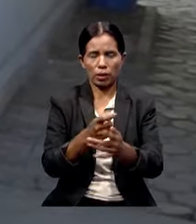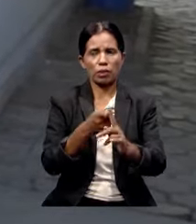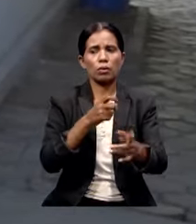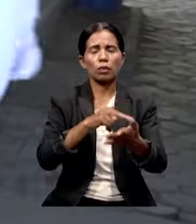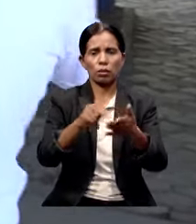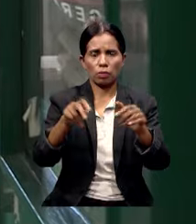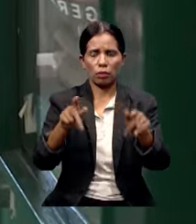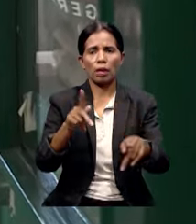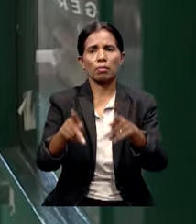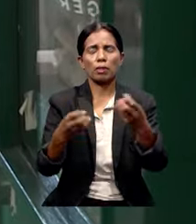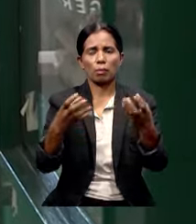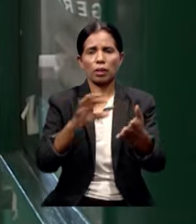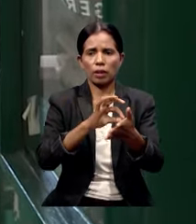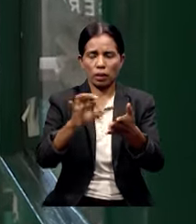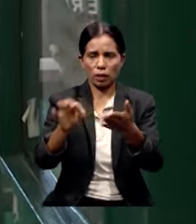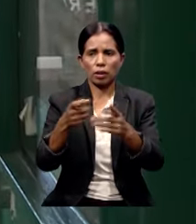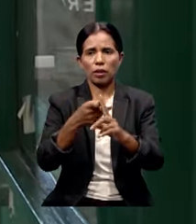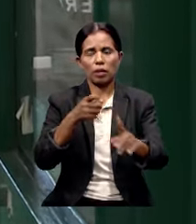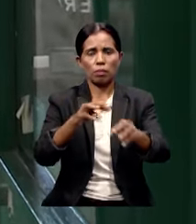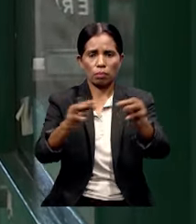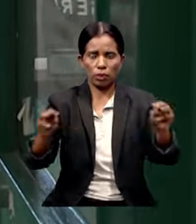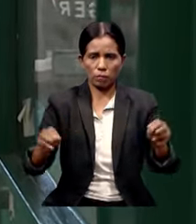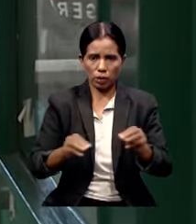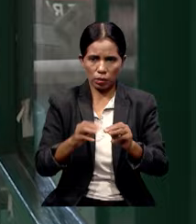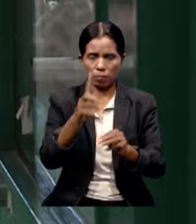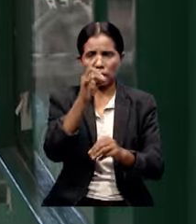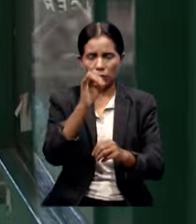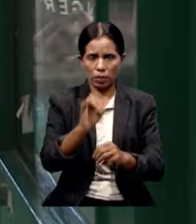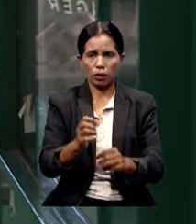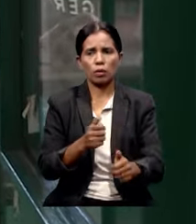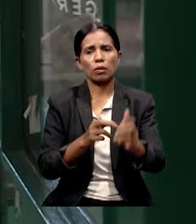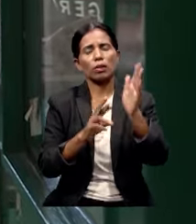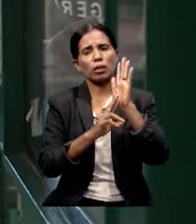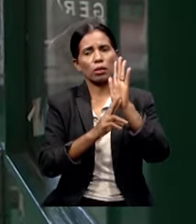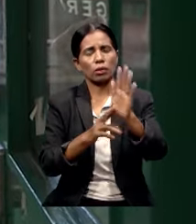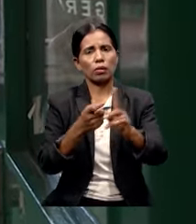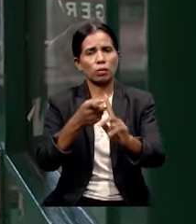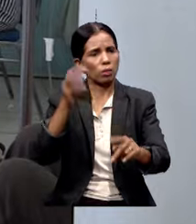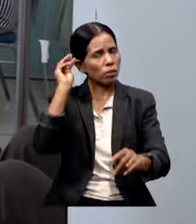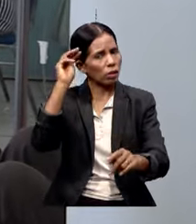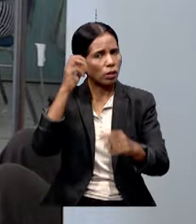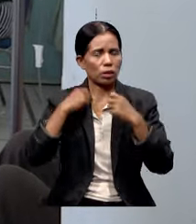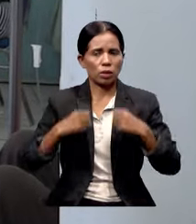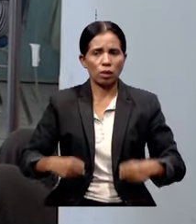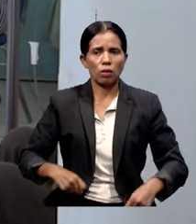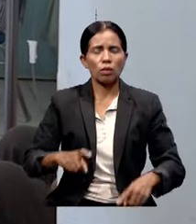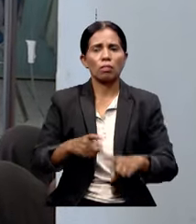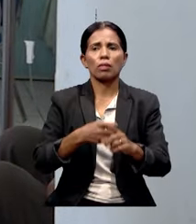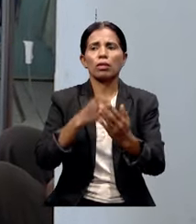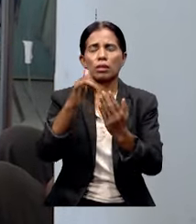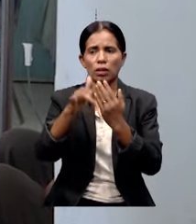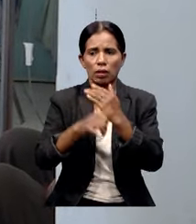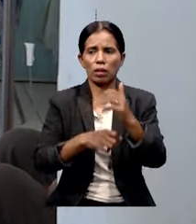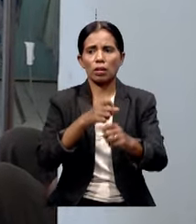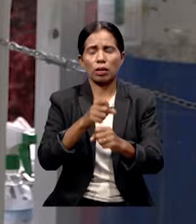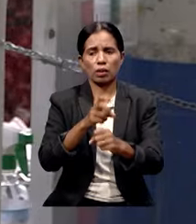numero ne Baracliu resista husi municipio dili. Tui relatori husi Ministeru Saudi ia inisiu fulan janeiro tina rihun